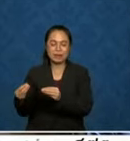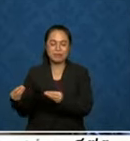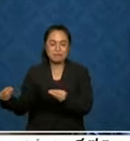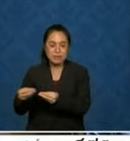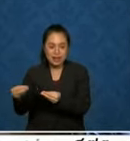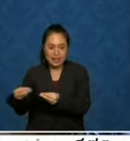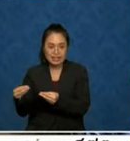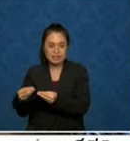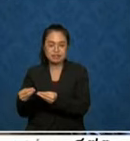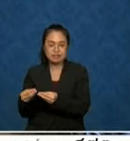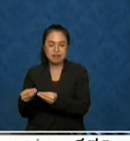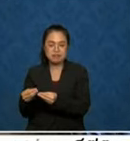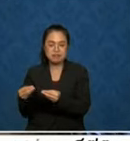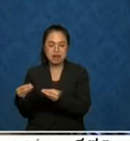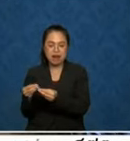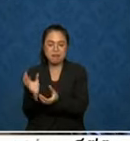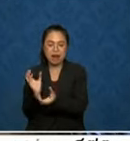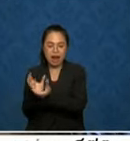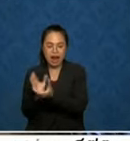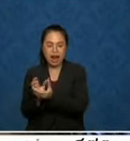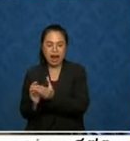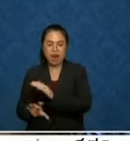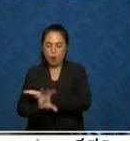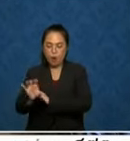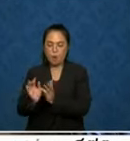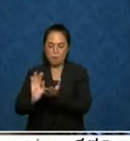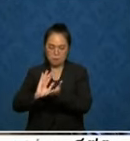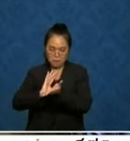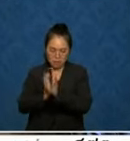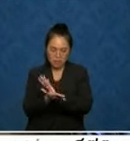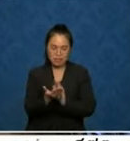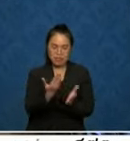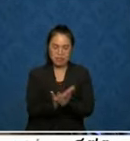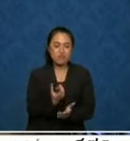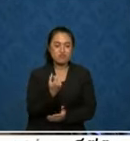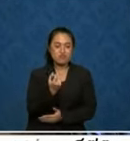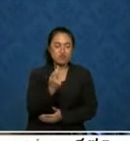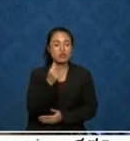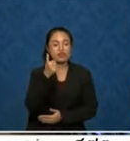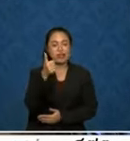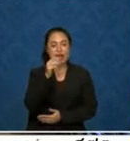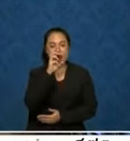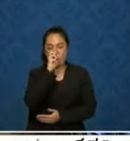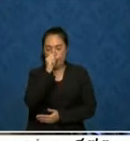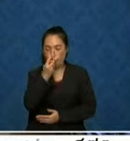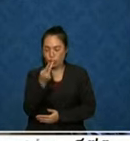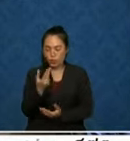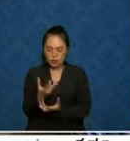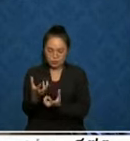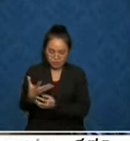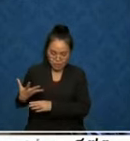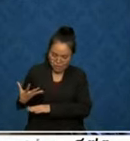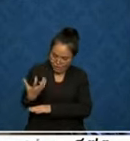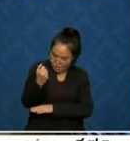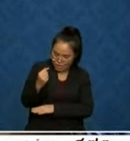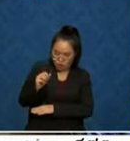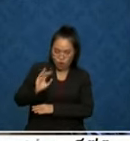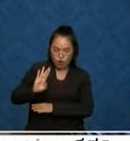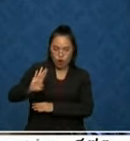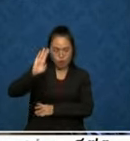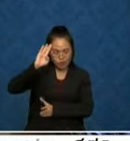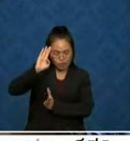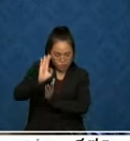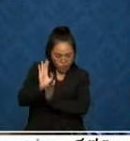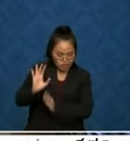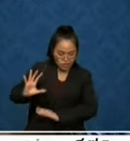ามารถแปลงเป็นเงินสดถือออกมาได้ตรงนี้ต้องเข้าไปทำให้การอายัดทรัพย์การอายัดทรัพย์หรือการยึดทรัพย์นั้